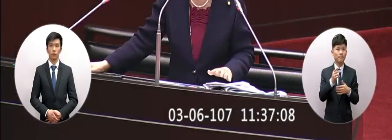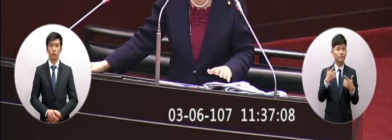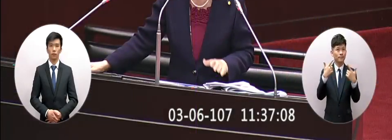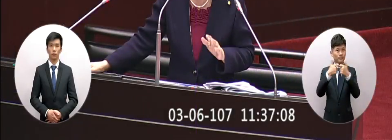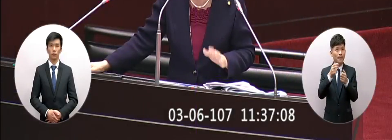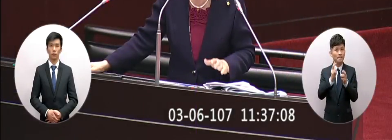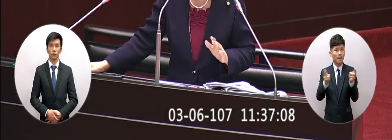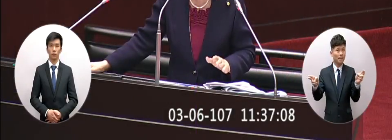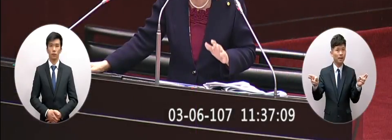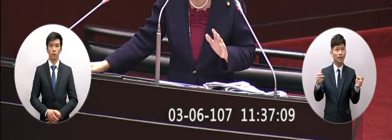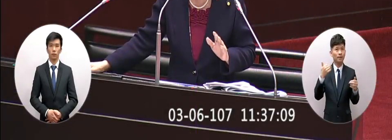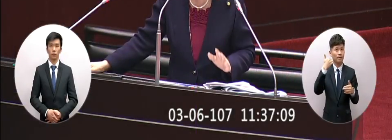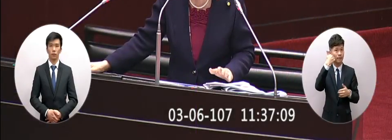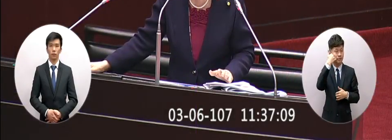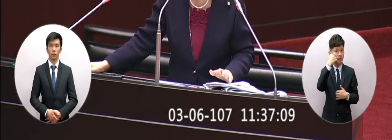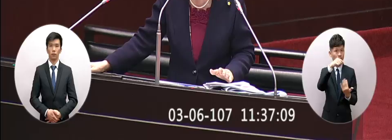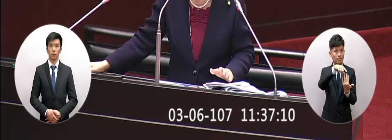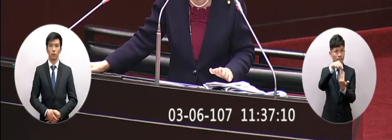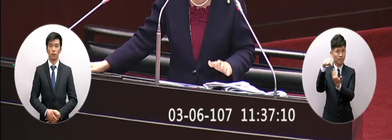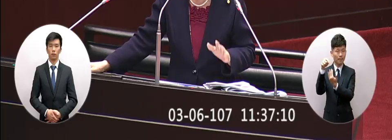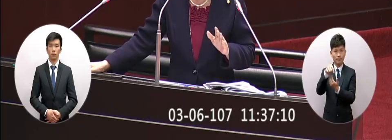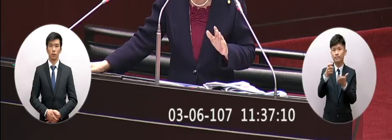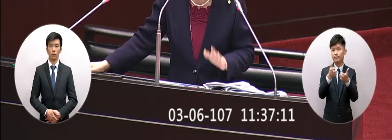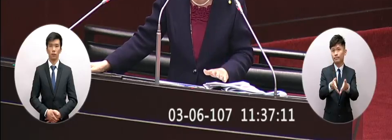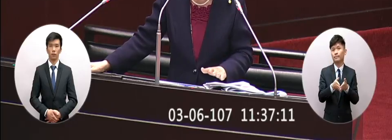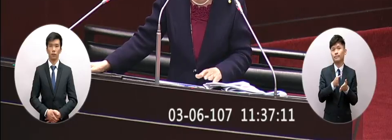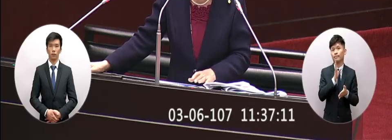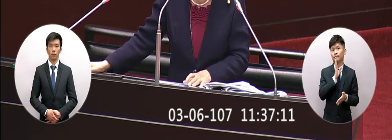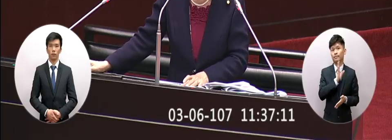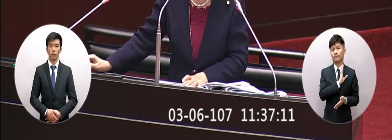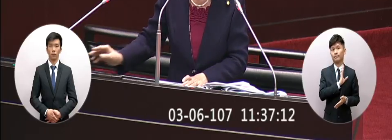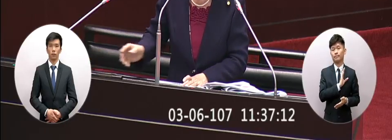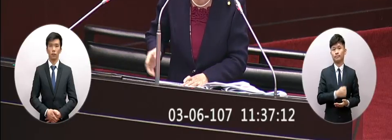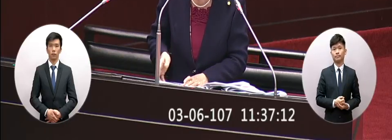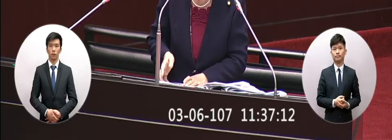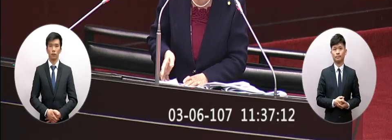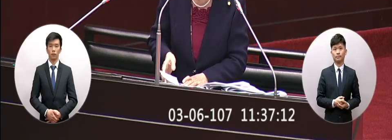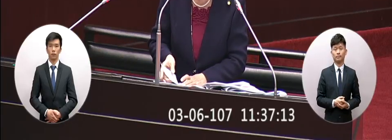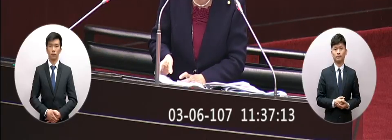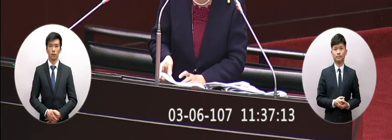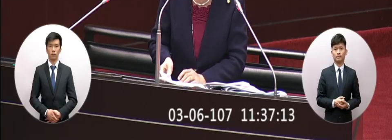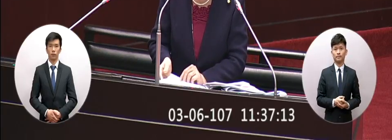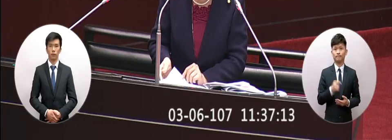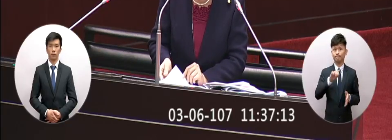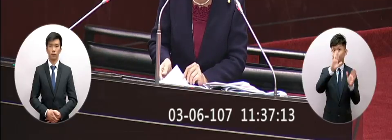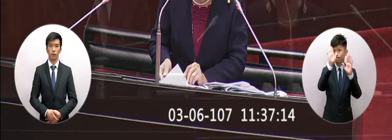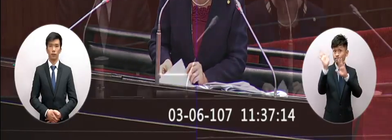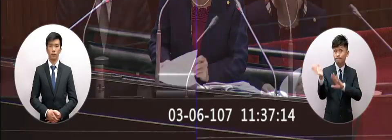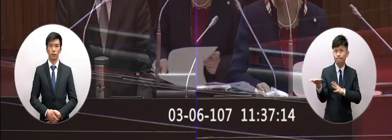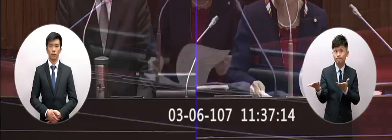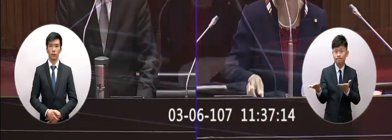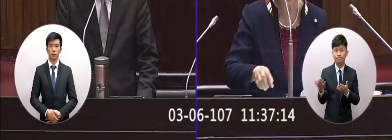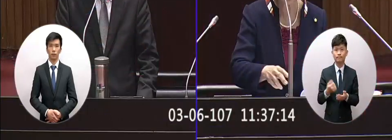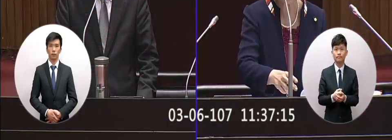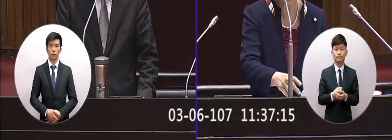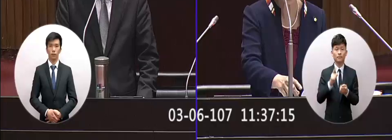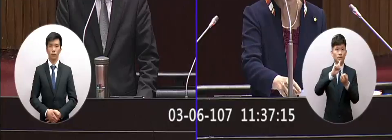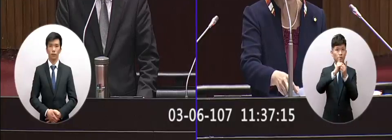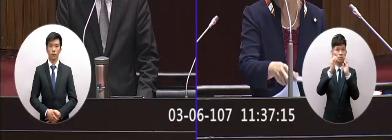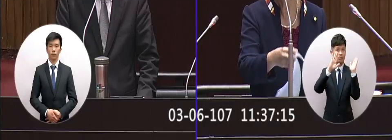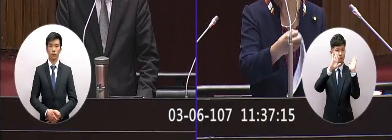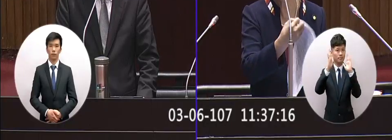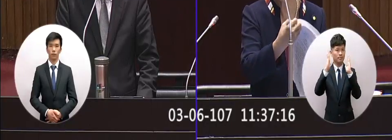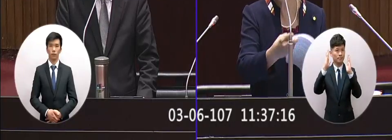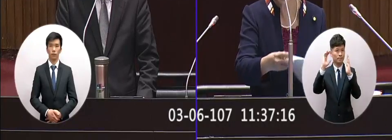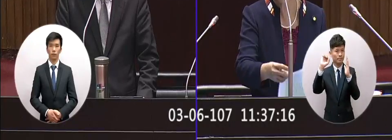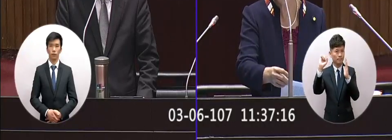样的遴选，我觉得这是非常非常重要的。那在这样的一个情况之下呢，当然我们知道说要让这个转型正义